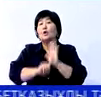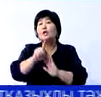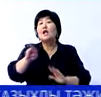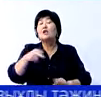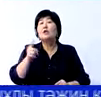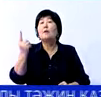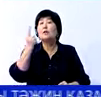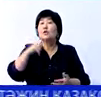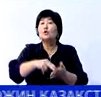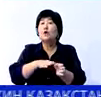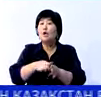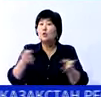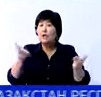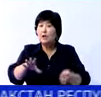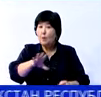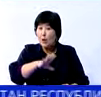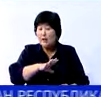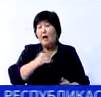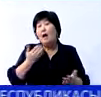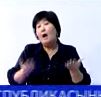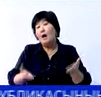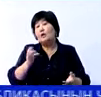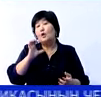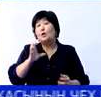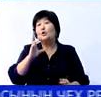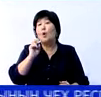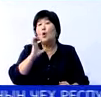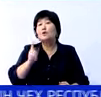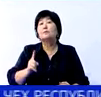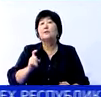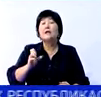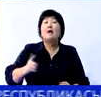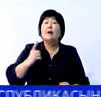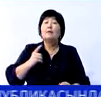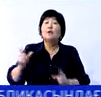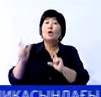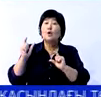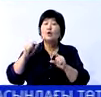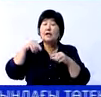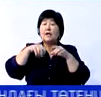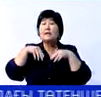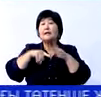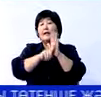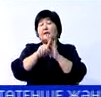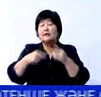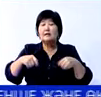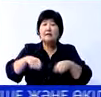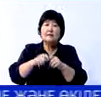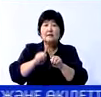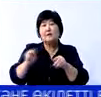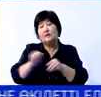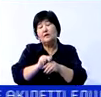желтоқсанның бірінде жүзеге асырылуы керек болатын. Алайда Роскосмос мамандарының жүк кемесінен техникалық ақау табуына байланысты ұшыру